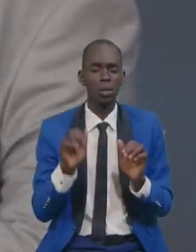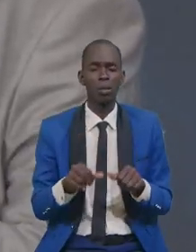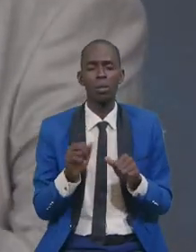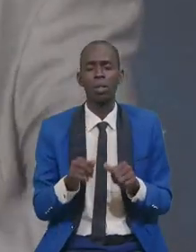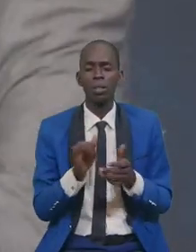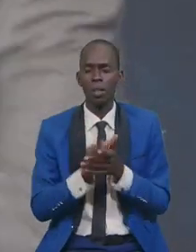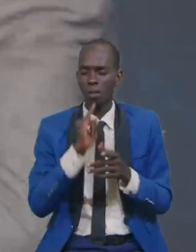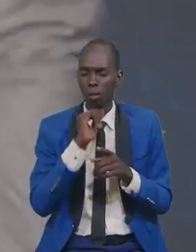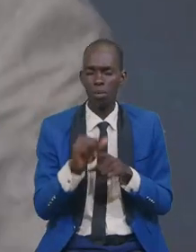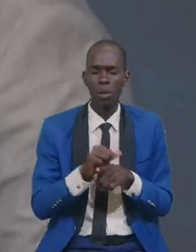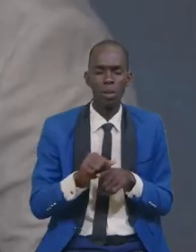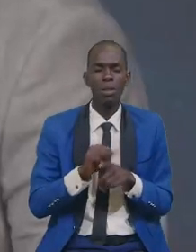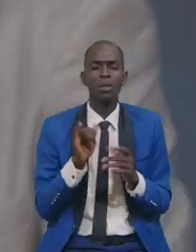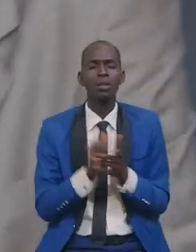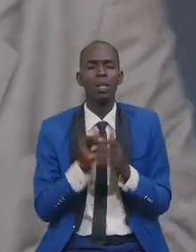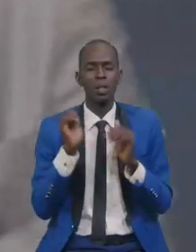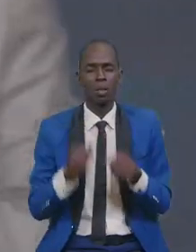soient visibles, pratiques,